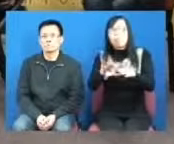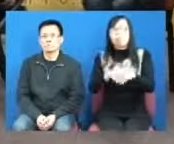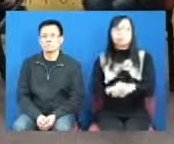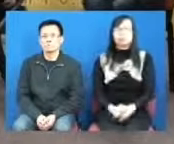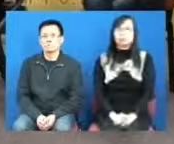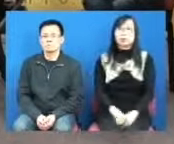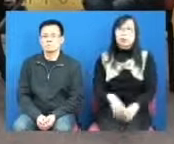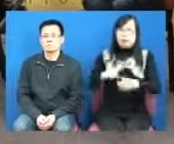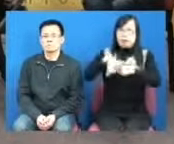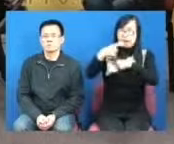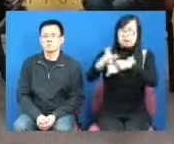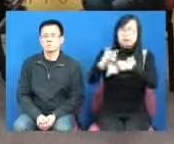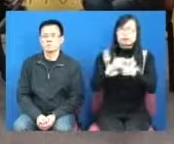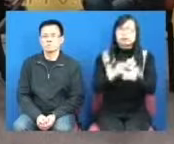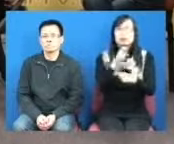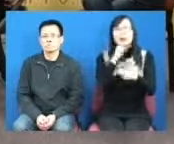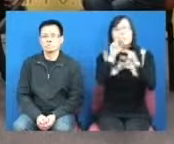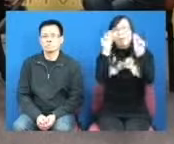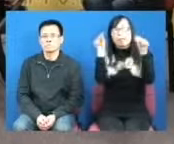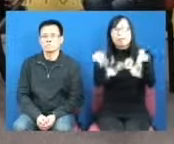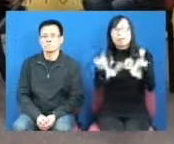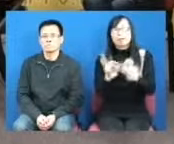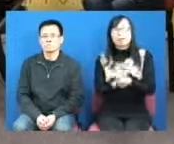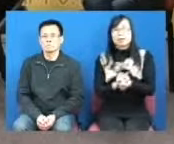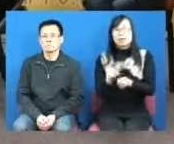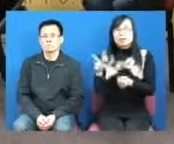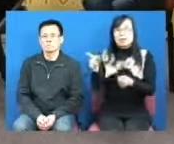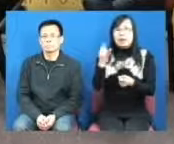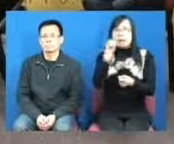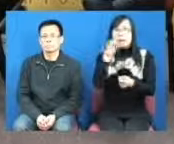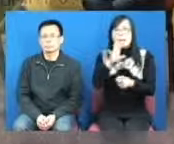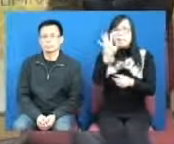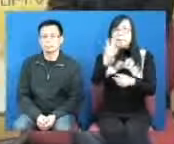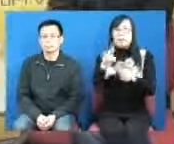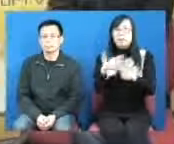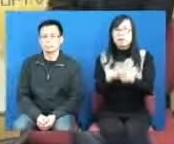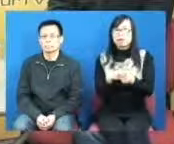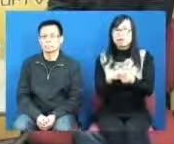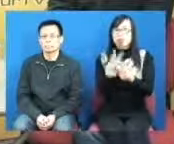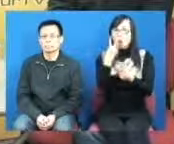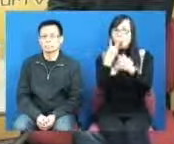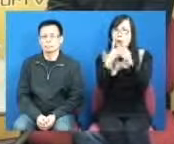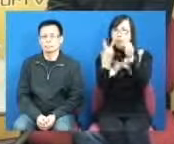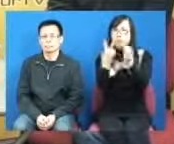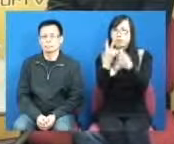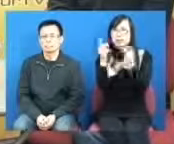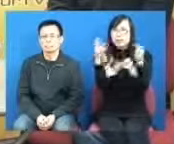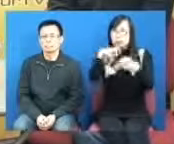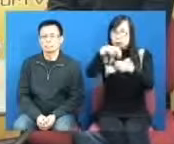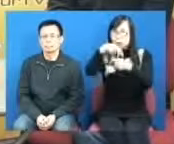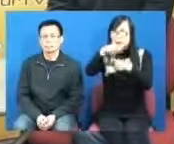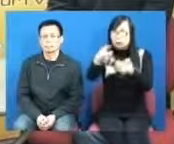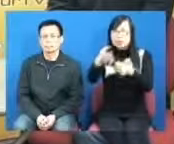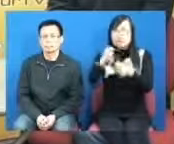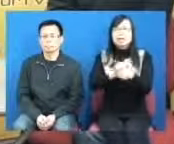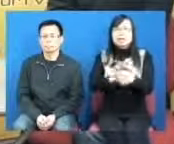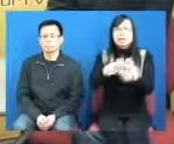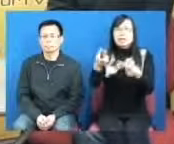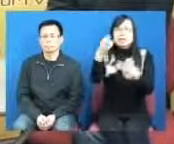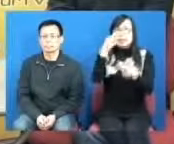狀來的另外另外還有一個問題當然是你剛才說的不是兩方供款三方即是寬方